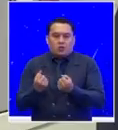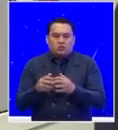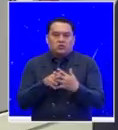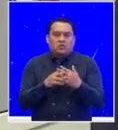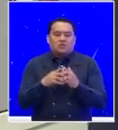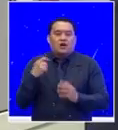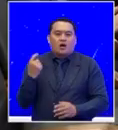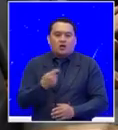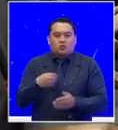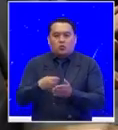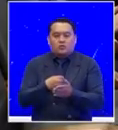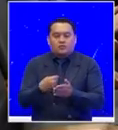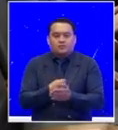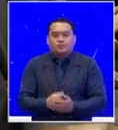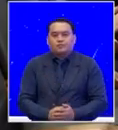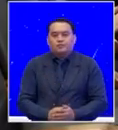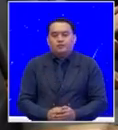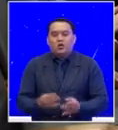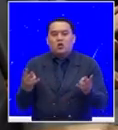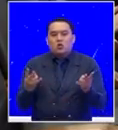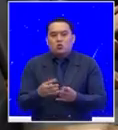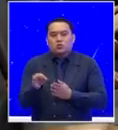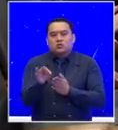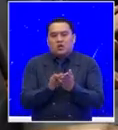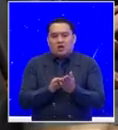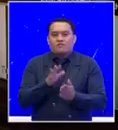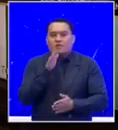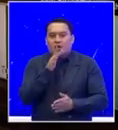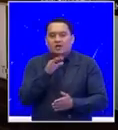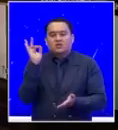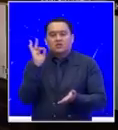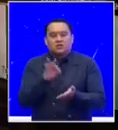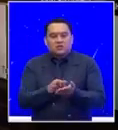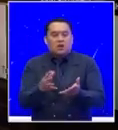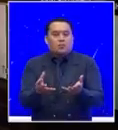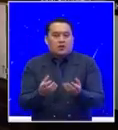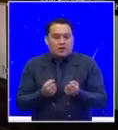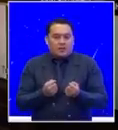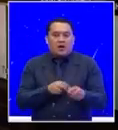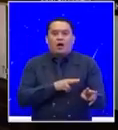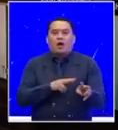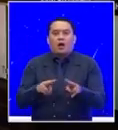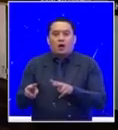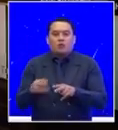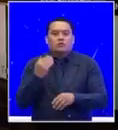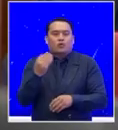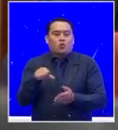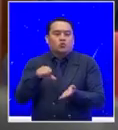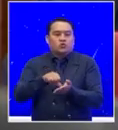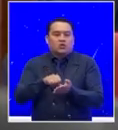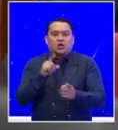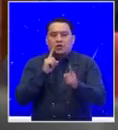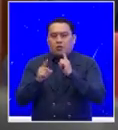крестьяне субсидии. Все необходимые меры для своевременной реализации поставленных задач приняты, и контроль по ним, по словам участников